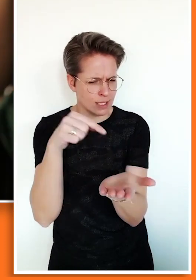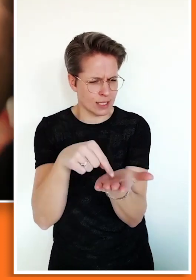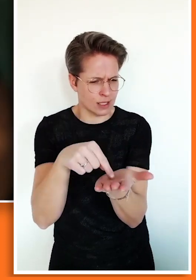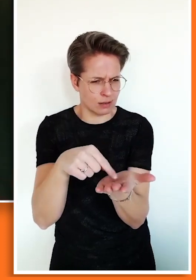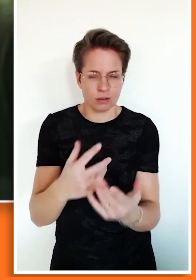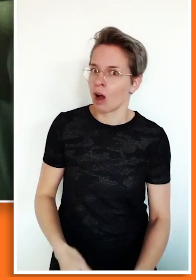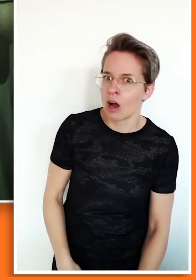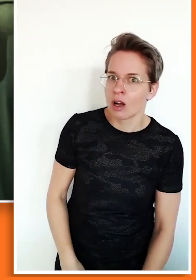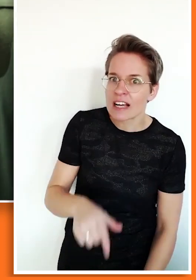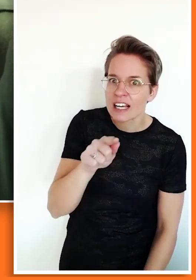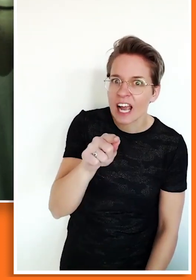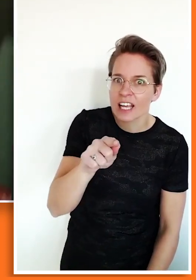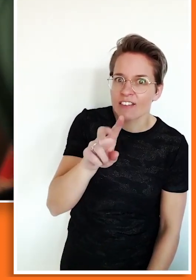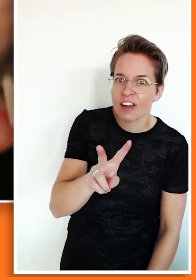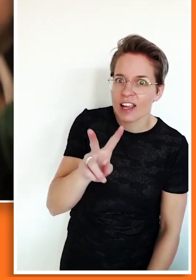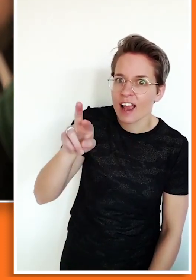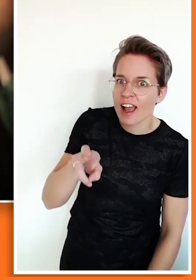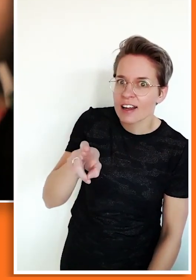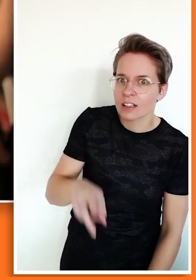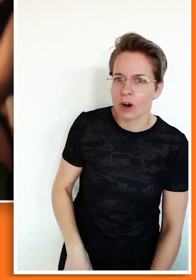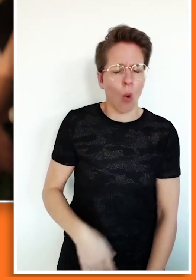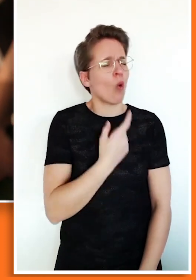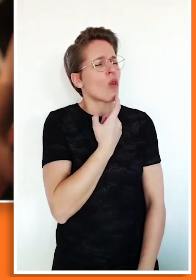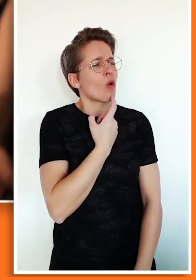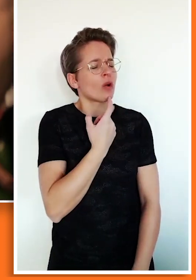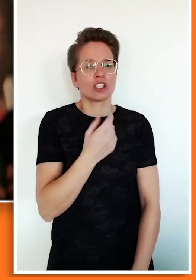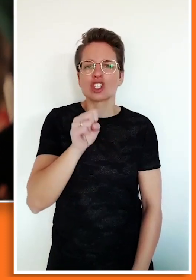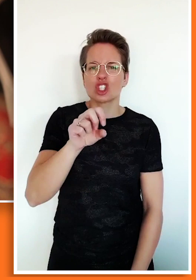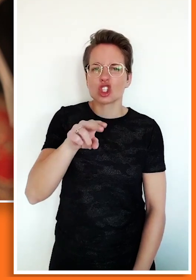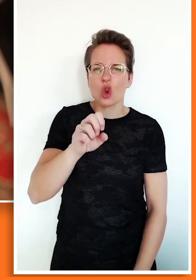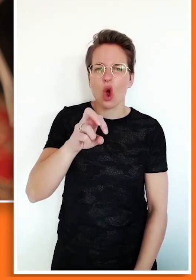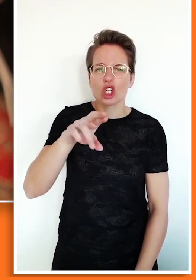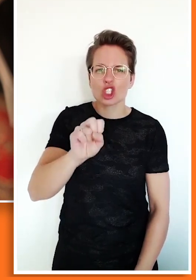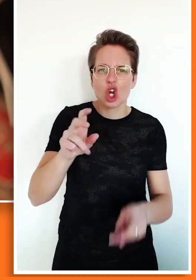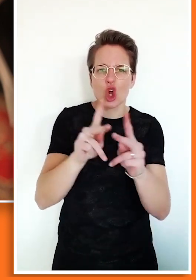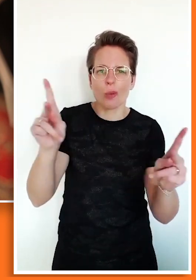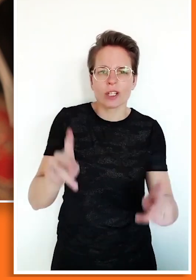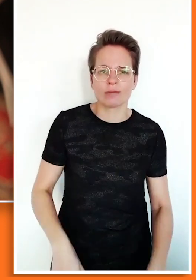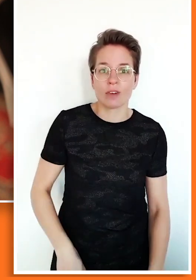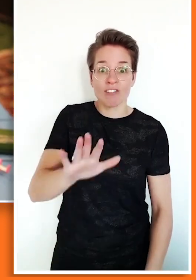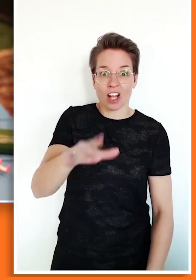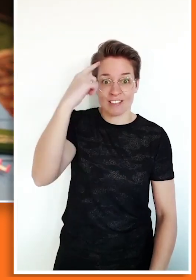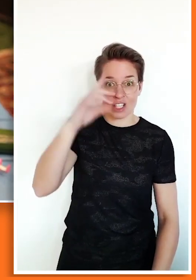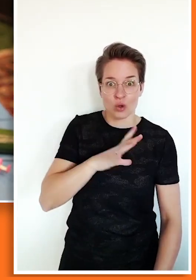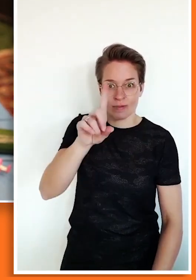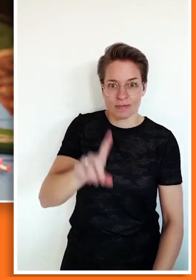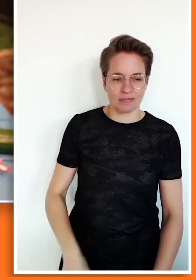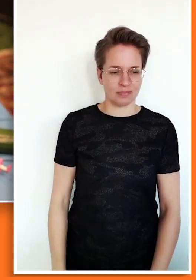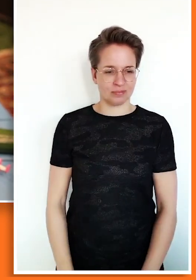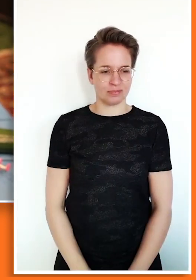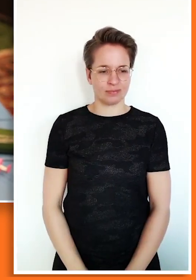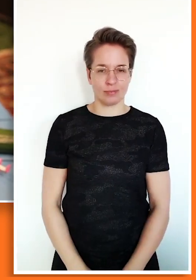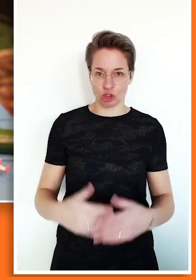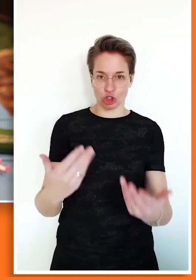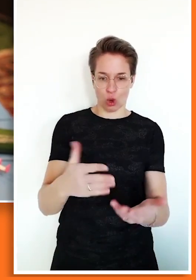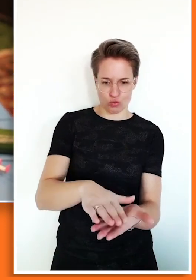geen idee. De GVR. Oh ja, maar natuurlijk, de GVR, de snoskommer. Wacht, ik heb er ook één. Zo.